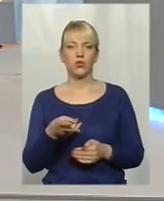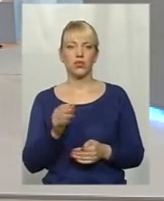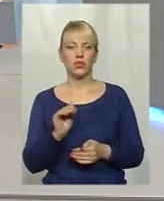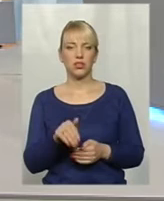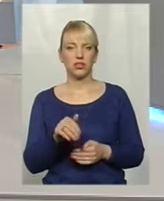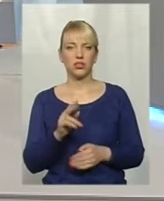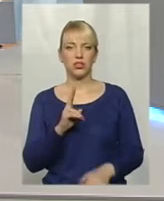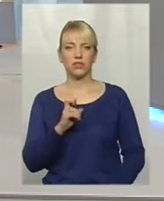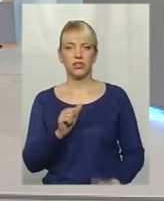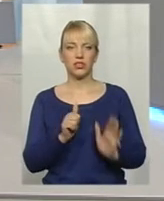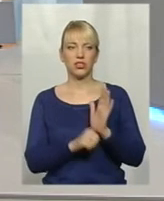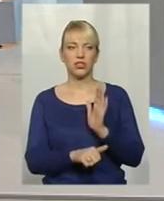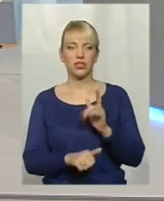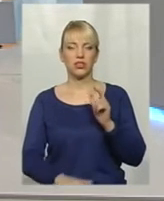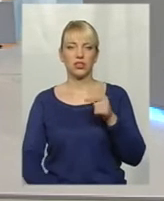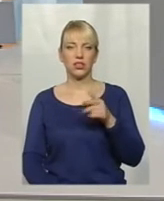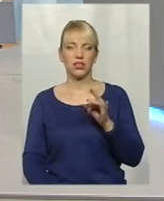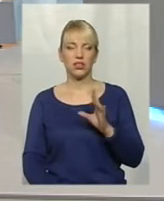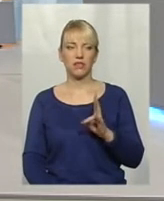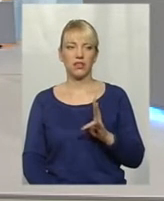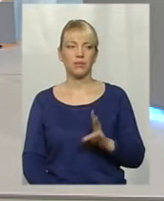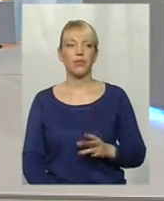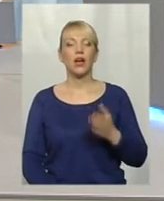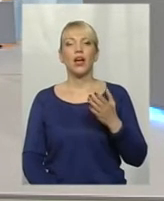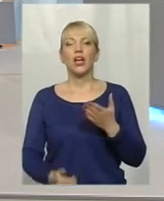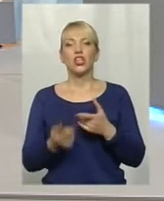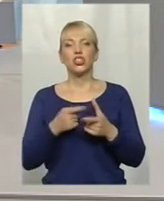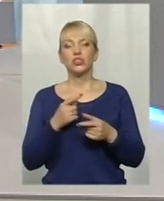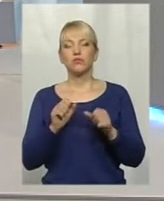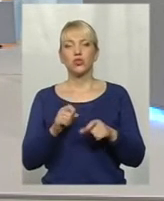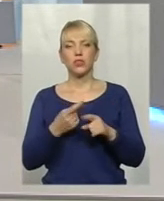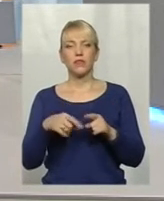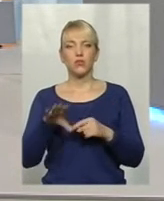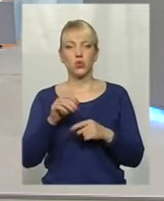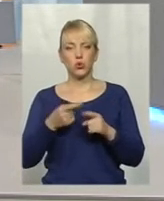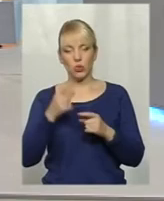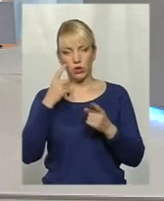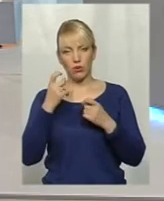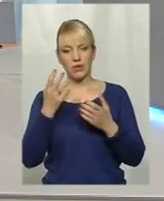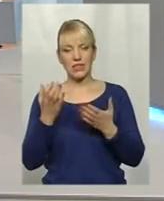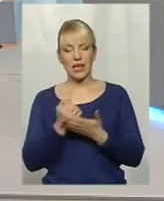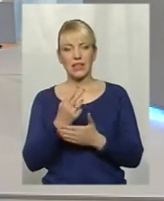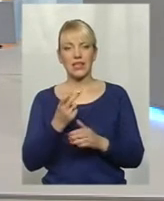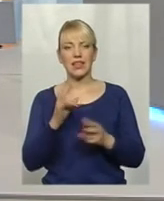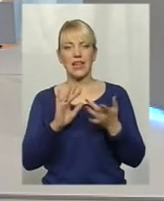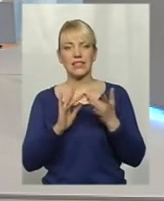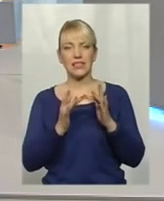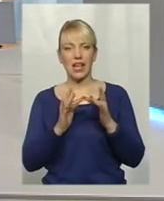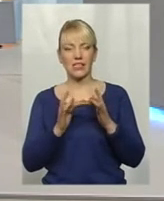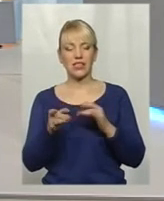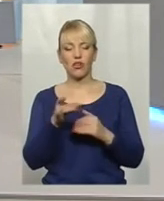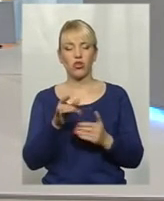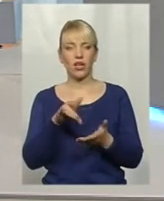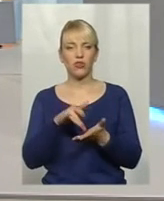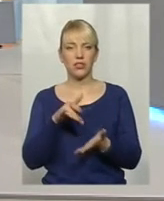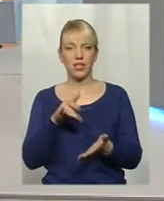2260 гривень. Пані Людмило, чи можна всю цю інформацію знайти на сайті регіонального центру з надання